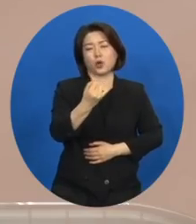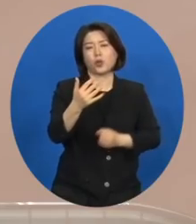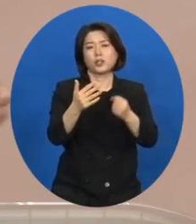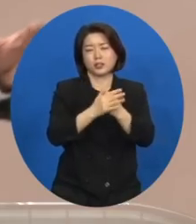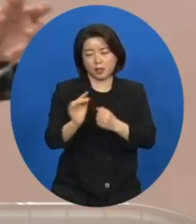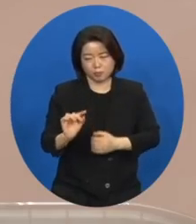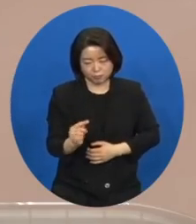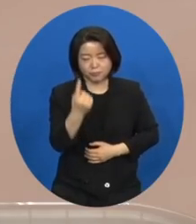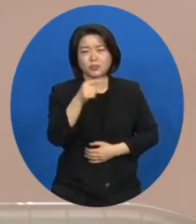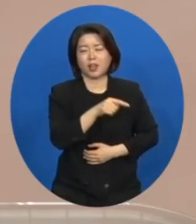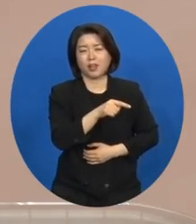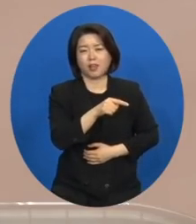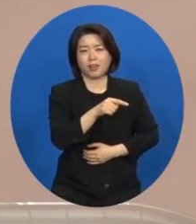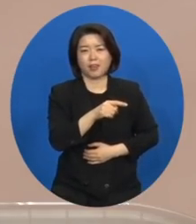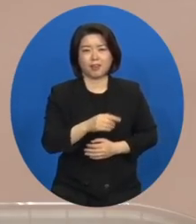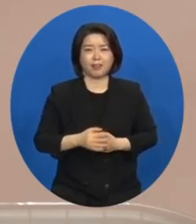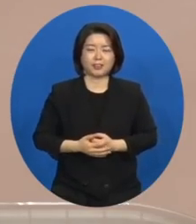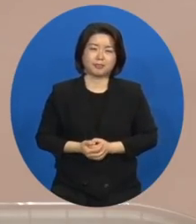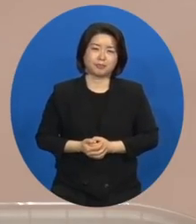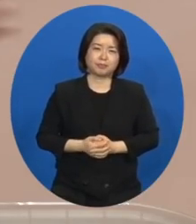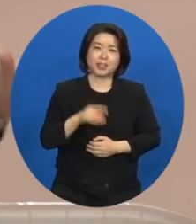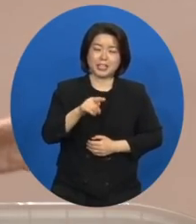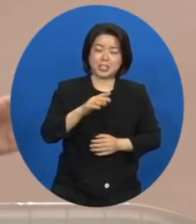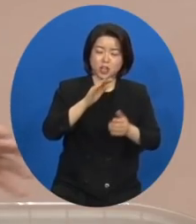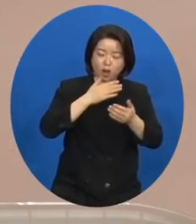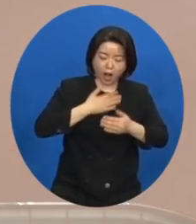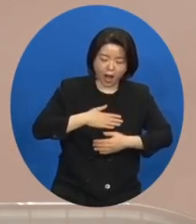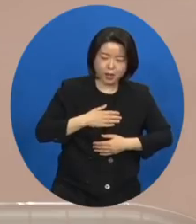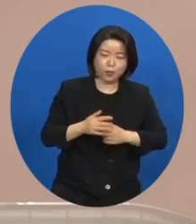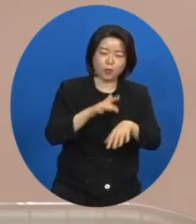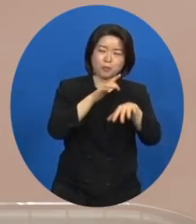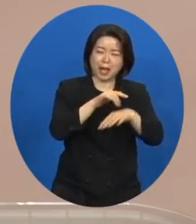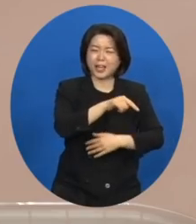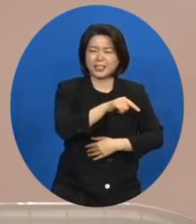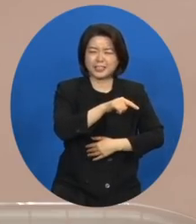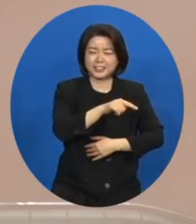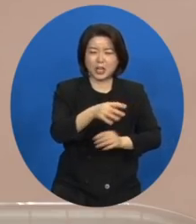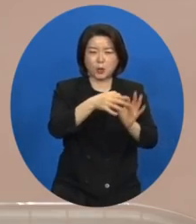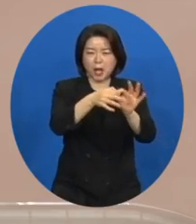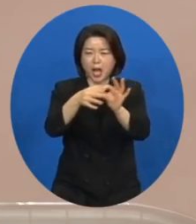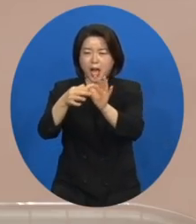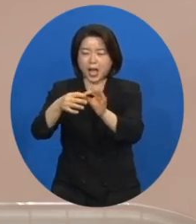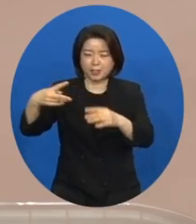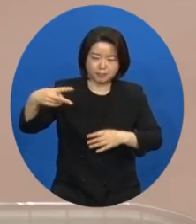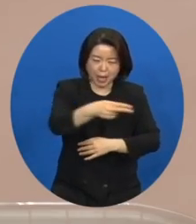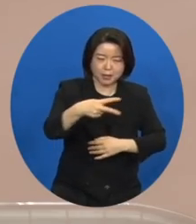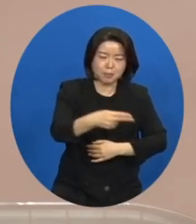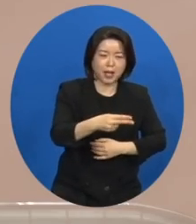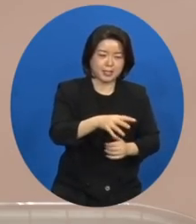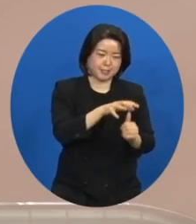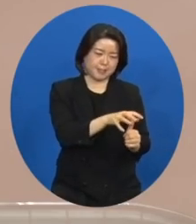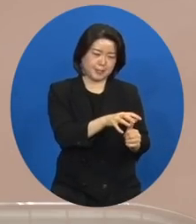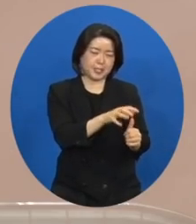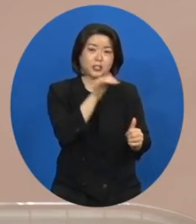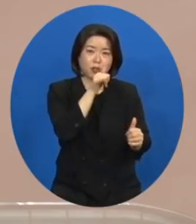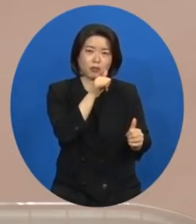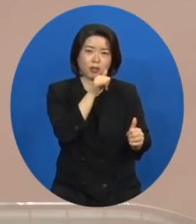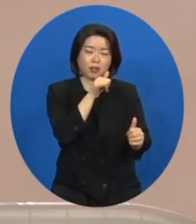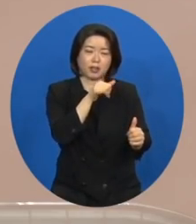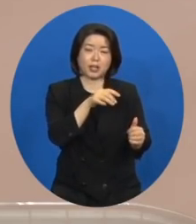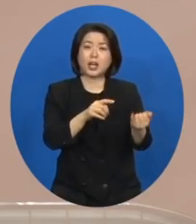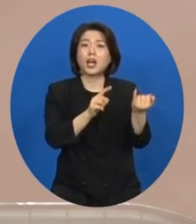그것을 알고 께 소크 여인을 어떻게 뭘 모든 반대로 다 끊어 놓고 묶어둔 거에요 어깨 위에 어마어마 잠재력에